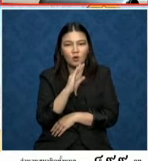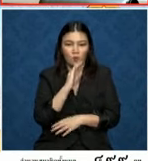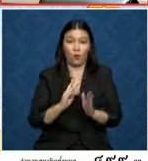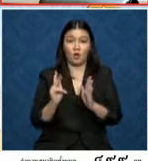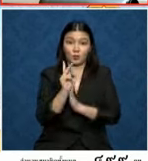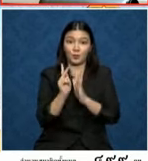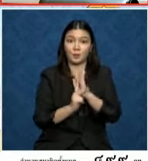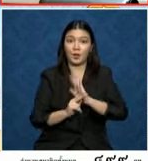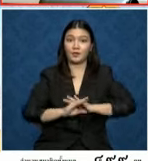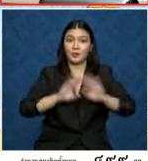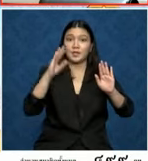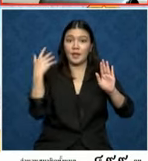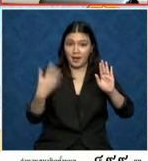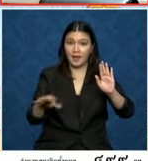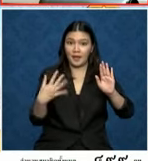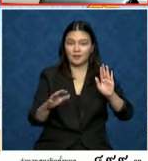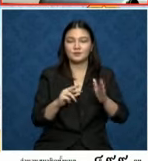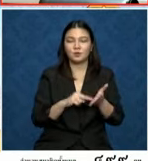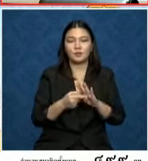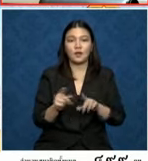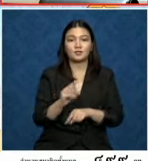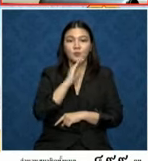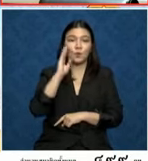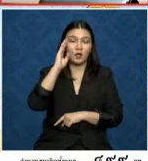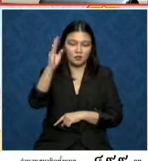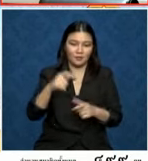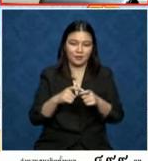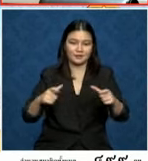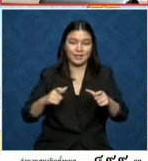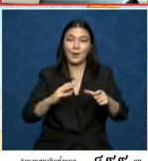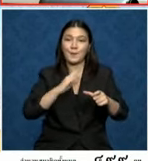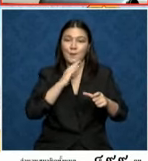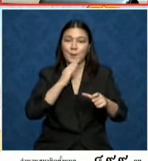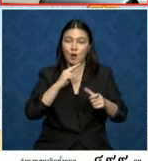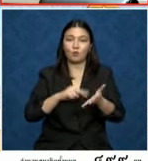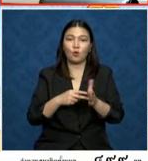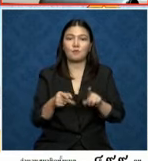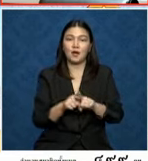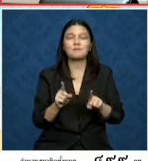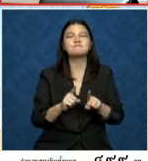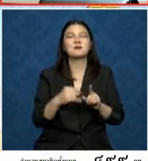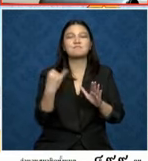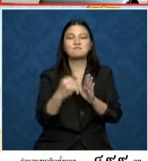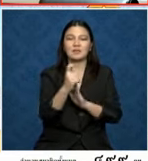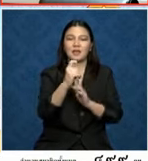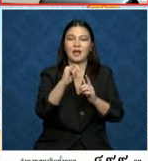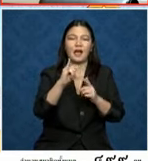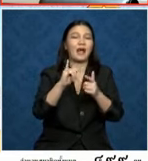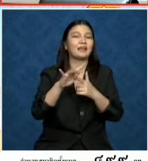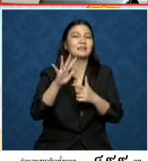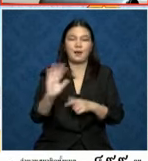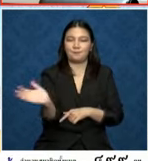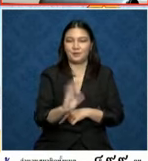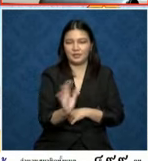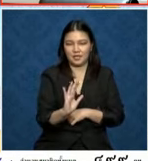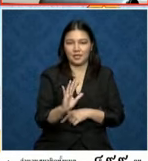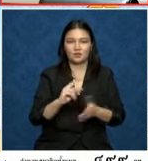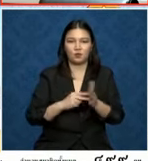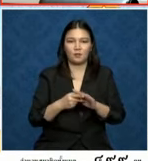เลิกพ.ร.บ.มีผลบังคับใช้แล้วเนี่ยการจ่ายเช็คเด้งจะไม่เป็นความผิดทางอาญาอีกต่อไปผู้ที่ต้องโทษจ